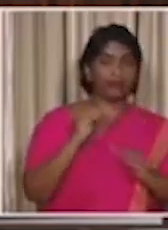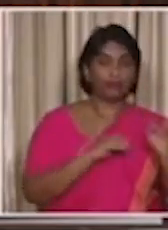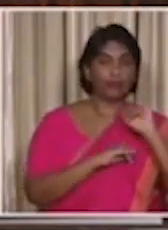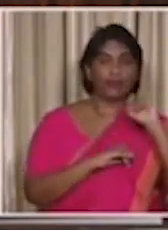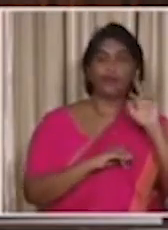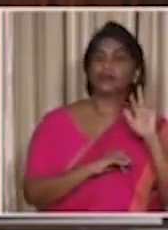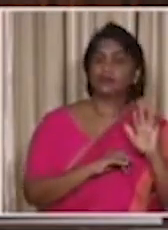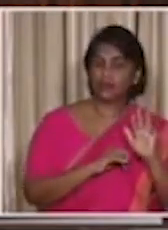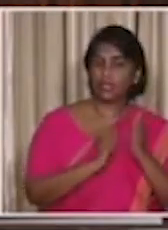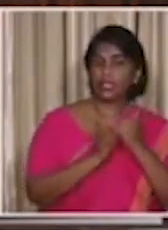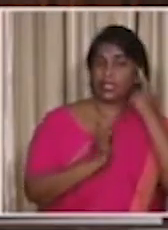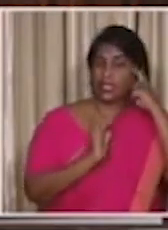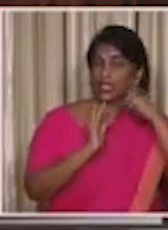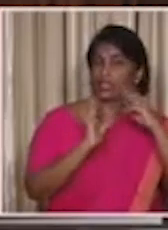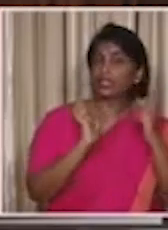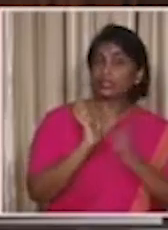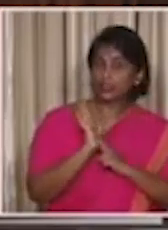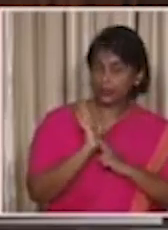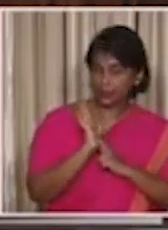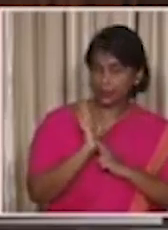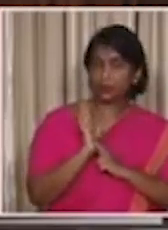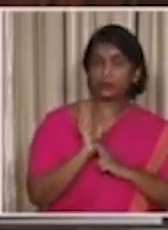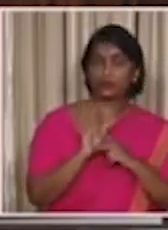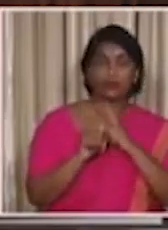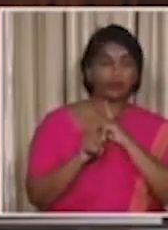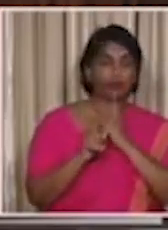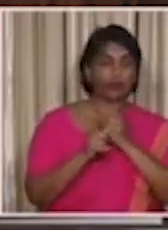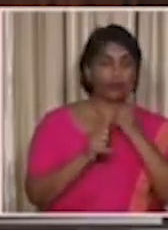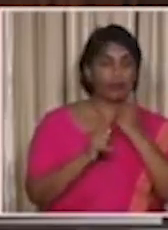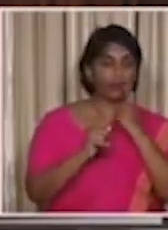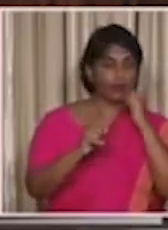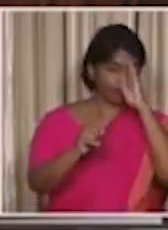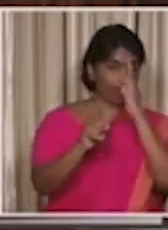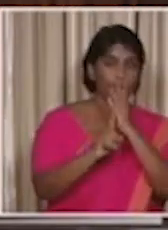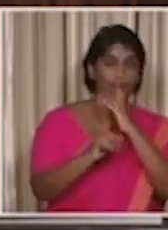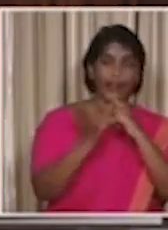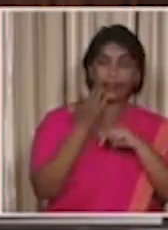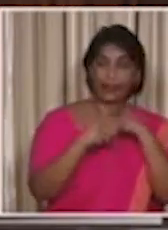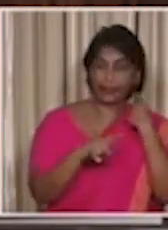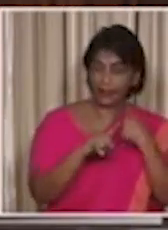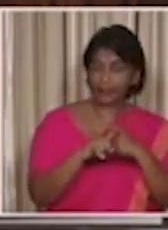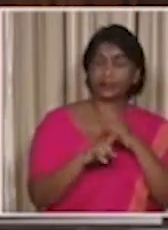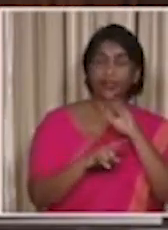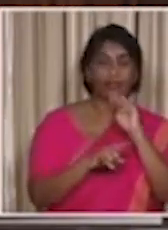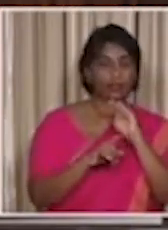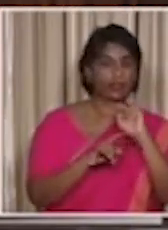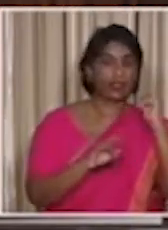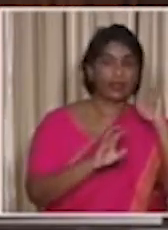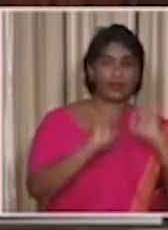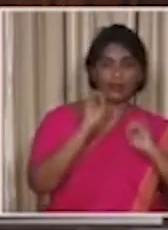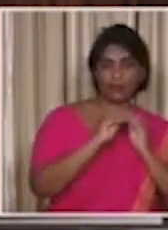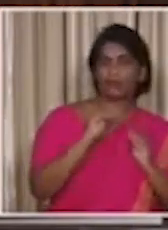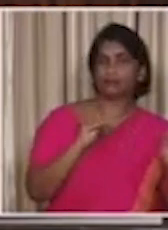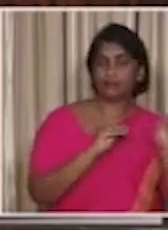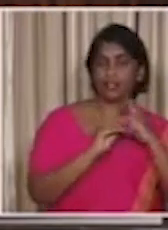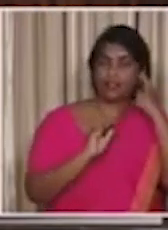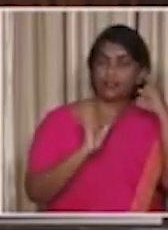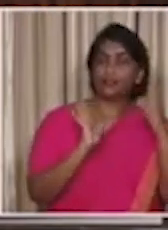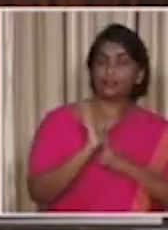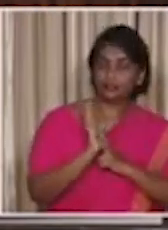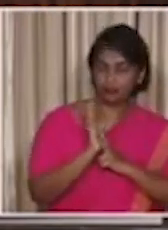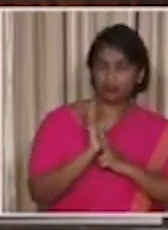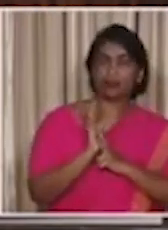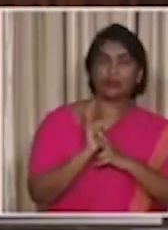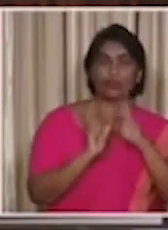169යි ඉන්දුනීසියාවේ ඍජුබදු 140යි වක්‍රබදු 160යි වියට්නාමයේ